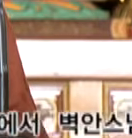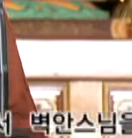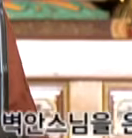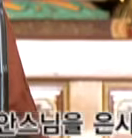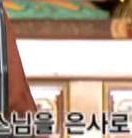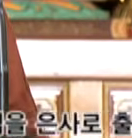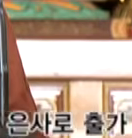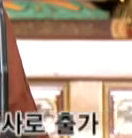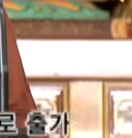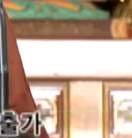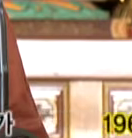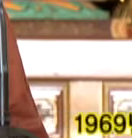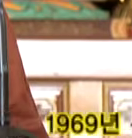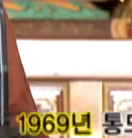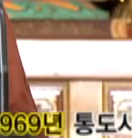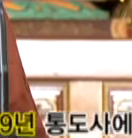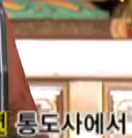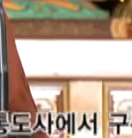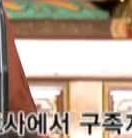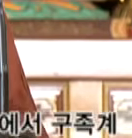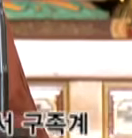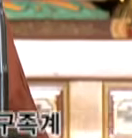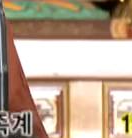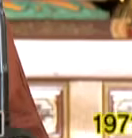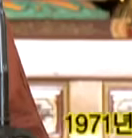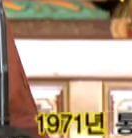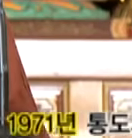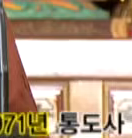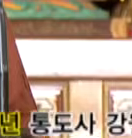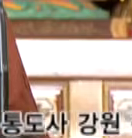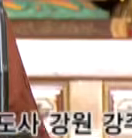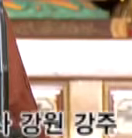오늘 법문 제목은